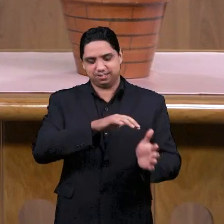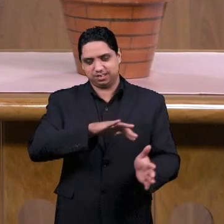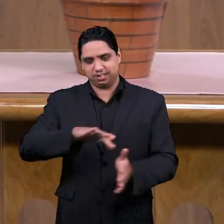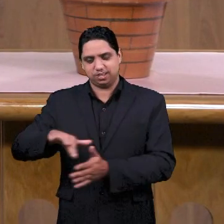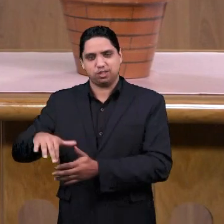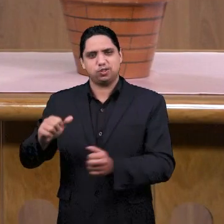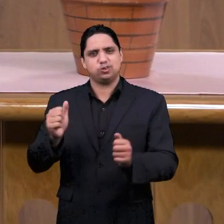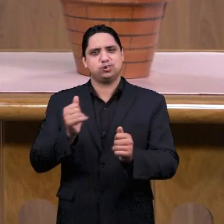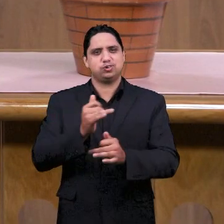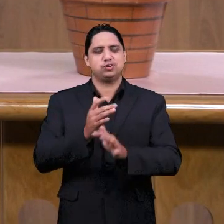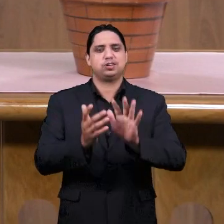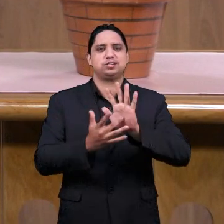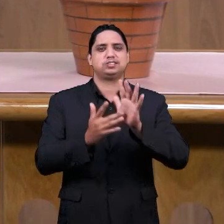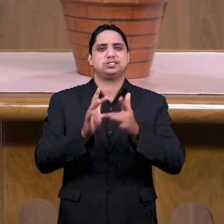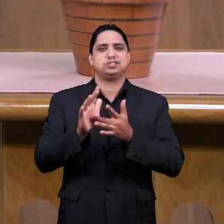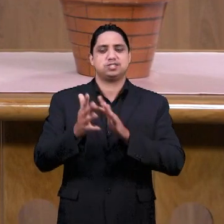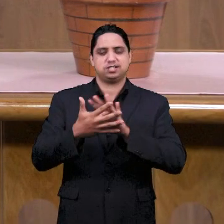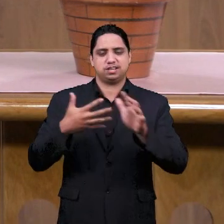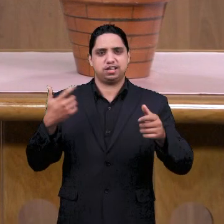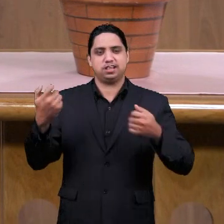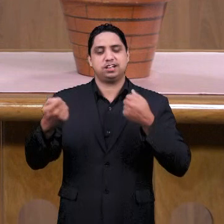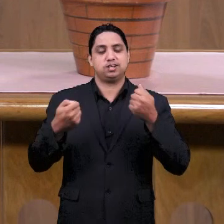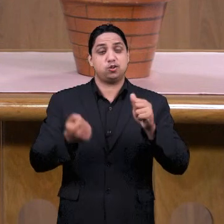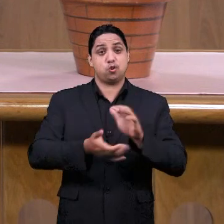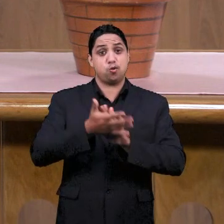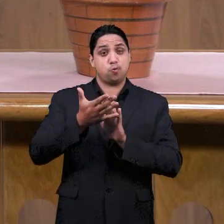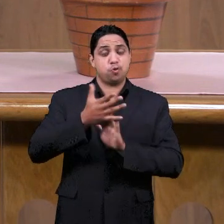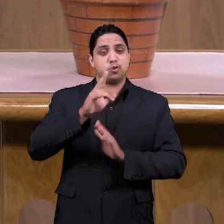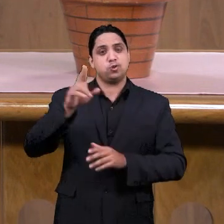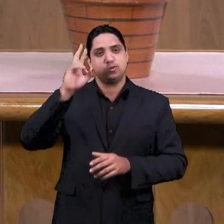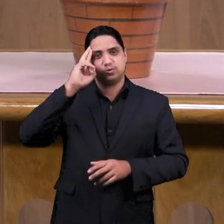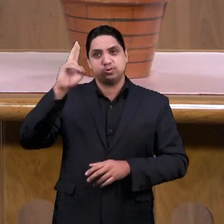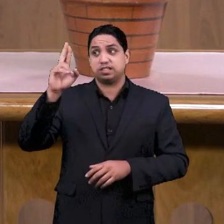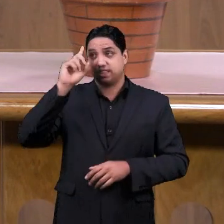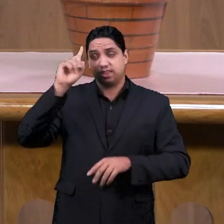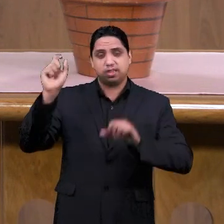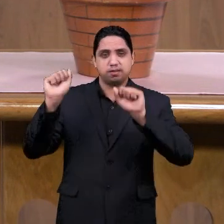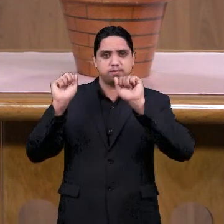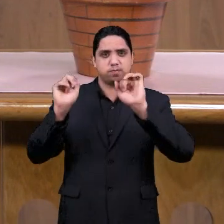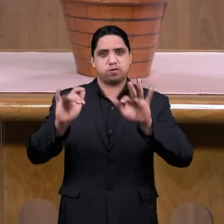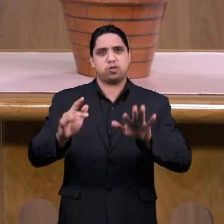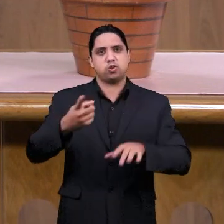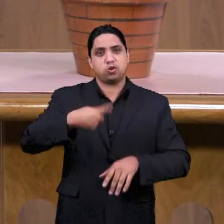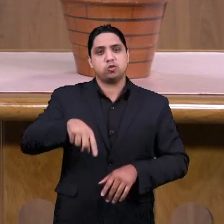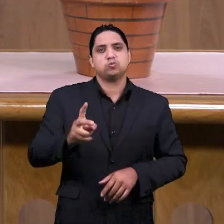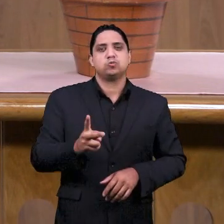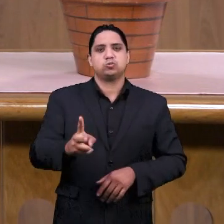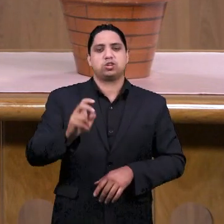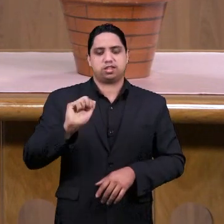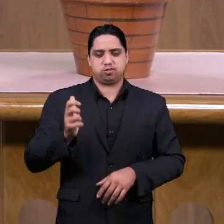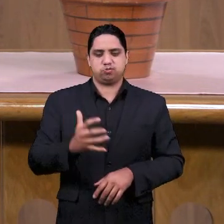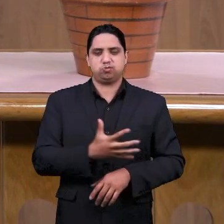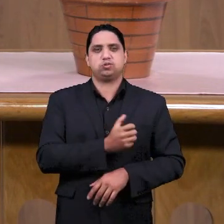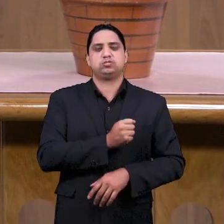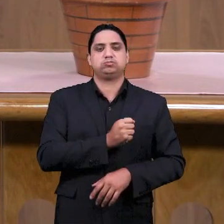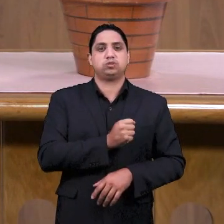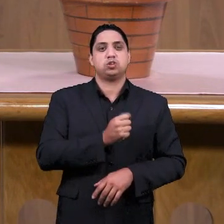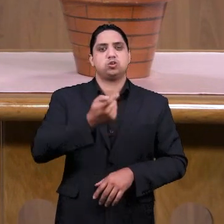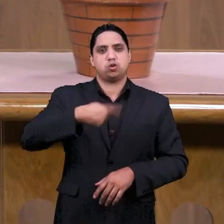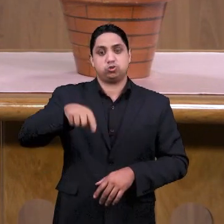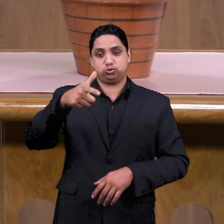Слава Иисусу, да будет прославлено имя Господне. Господь благословляет нас, и мы продолжим